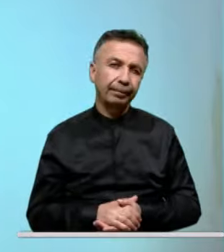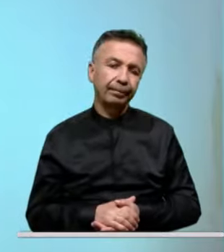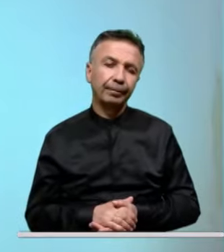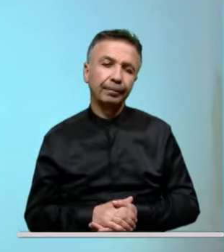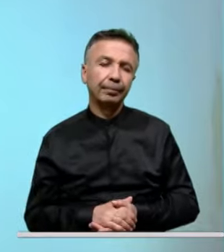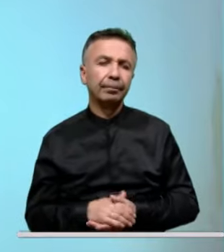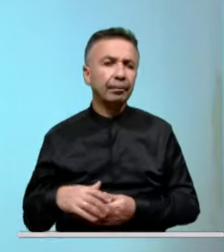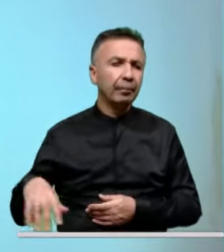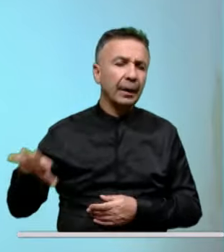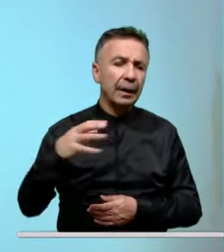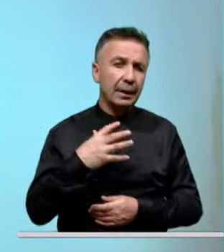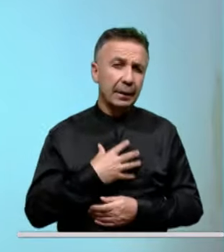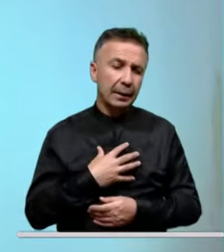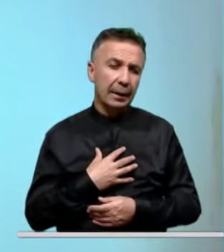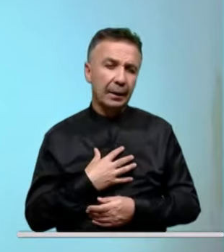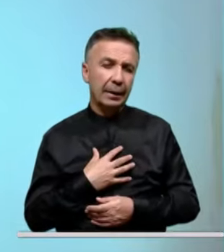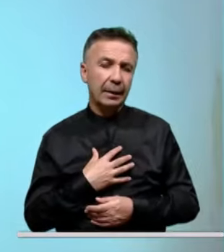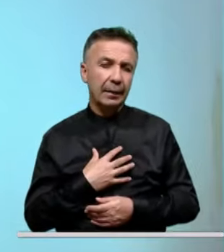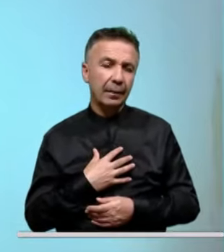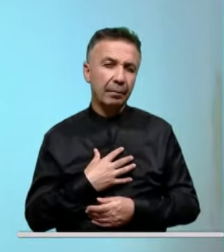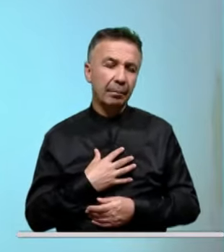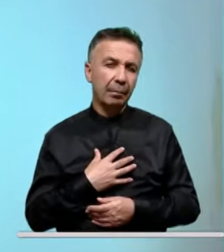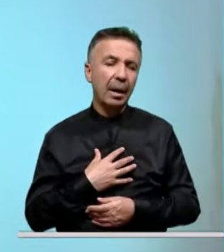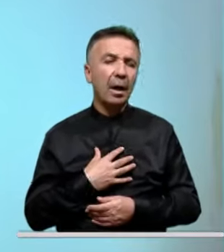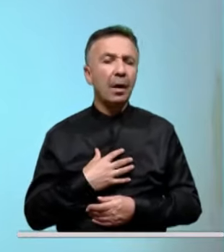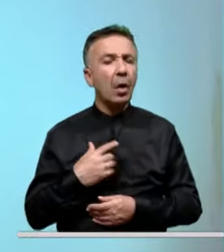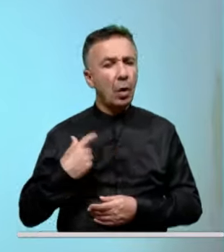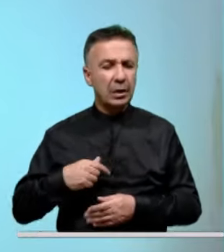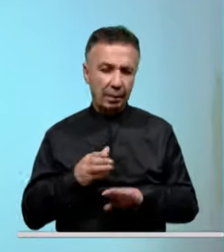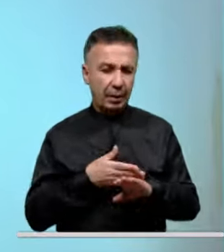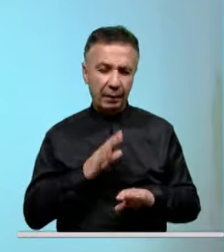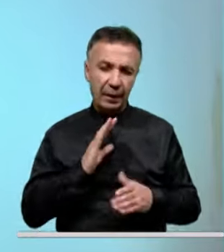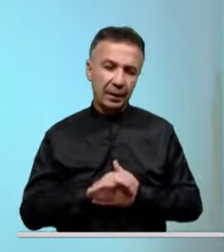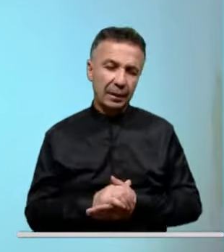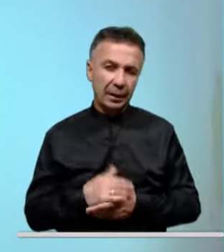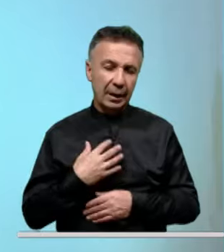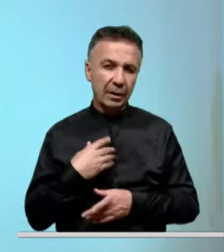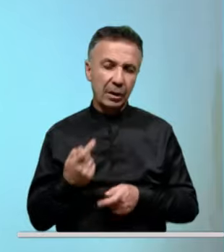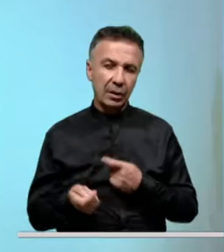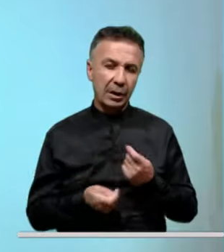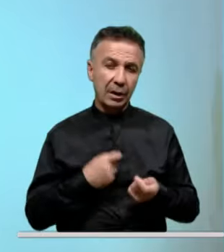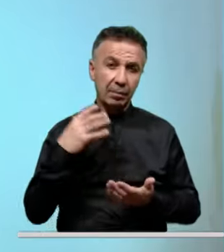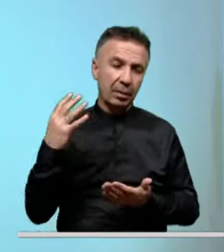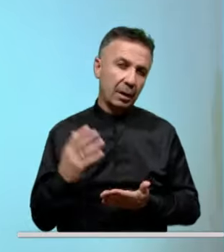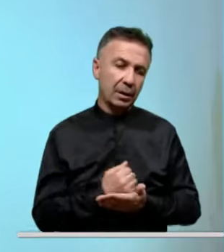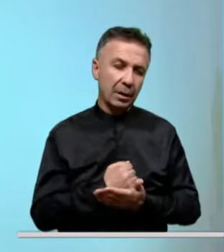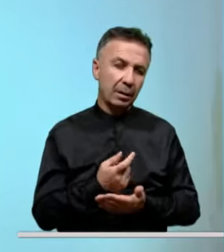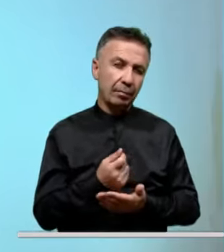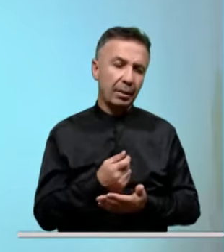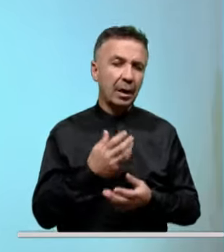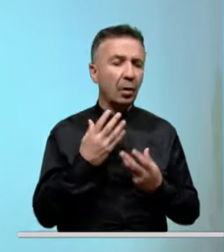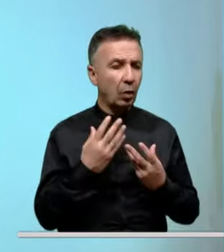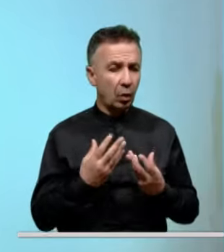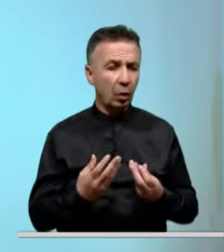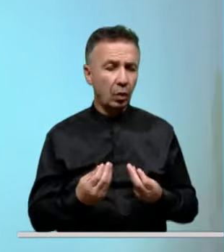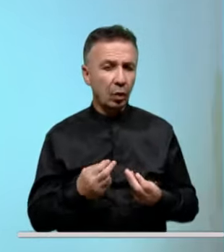biliyorsunuz. Herkes kendisi müstakil mülkiyete sahiptir. Kendisine çalışıp elde ettiği para olabileceği